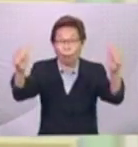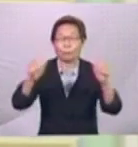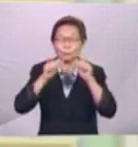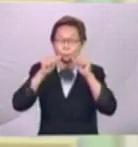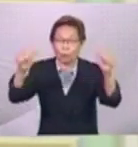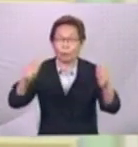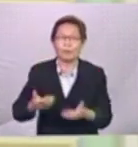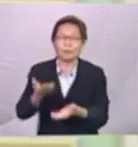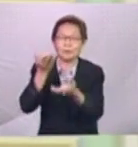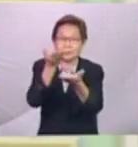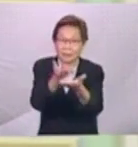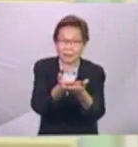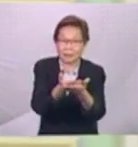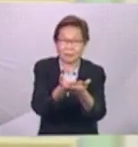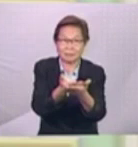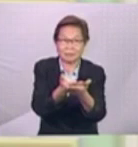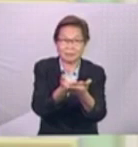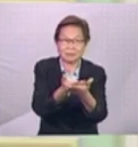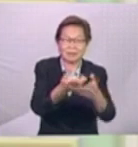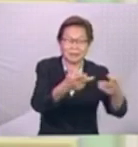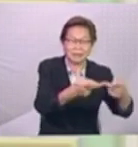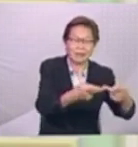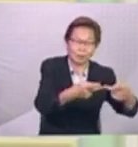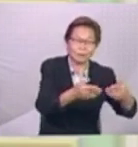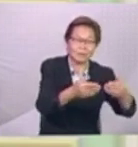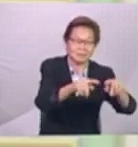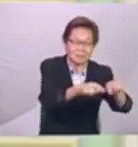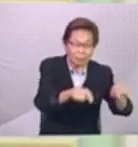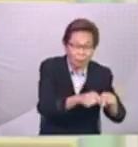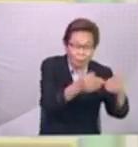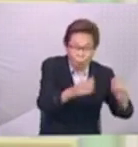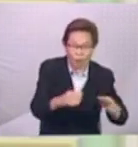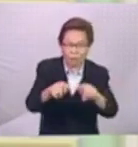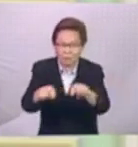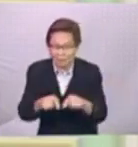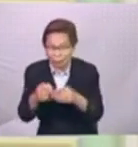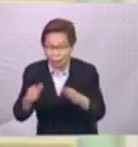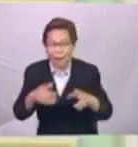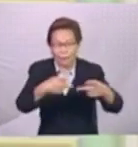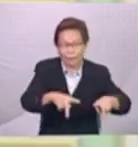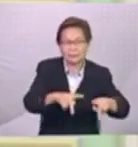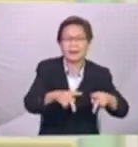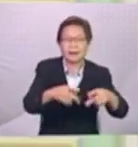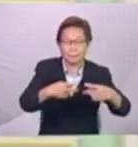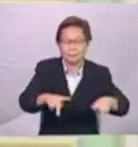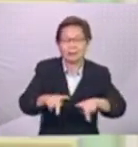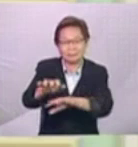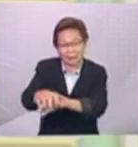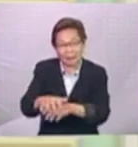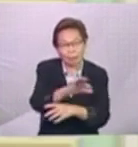Aulia akan dibuka yaitu pasar Tani terpilih Hai